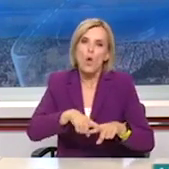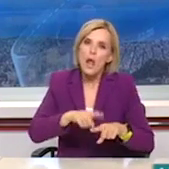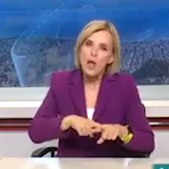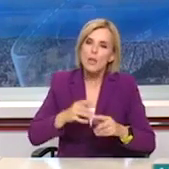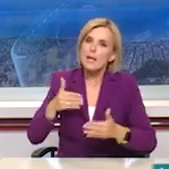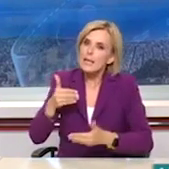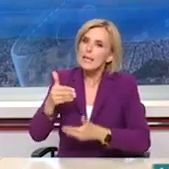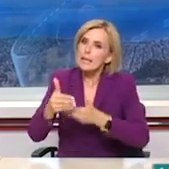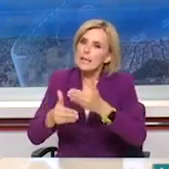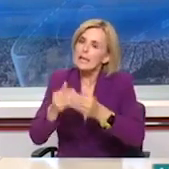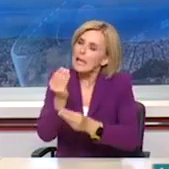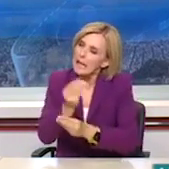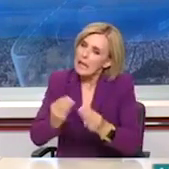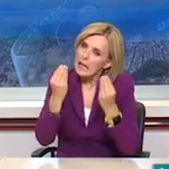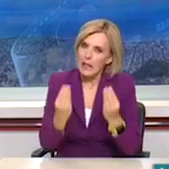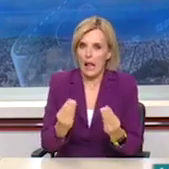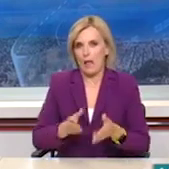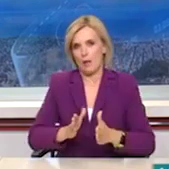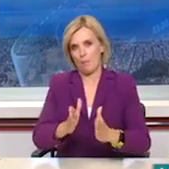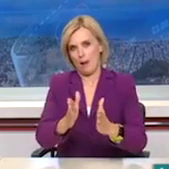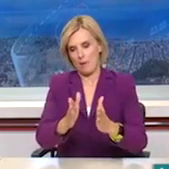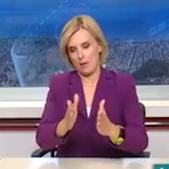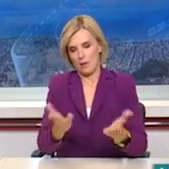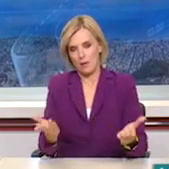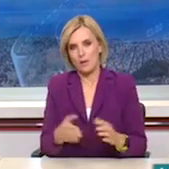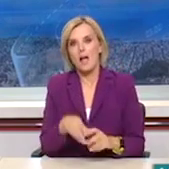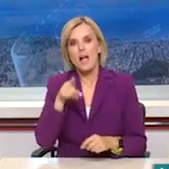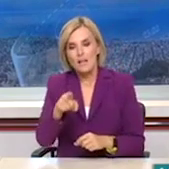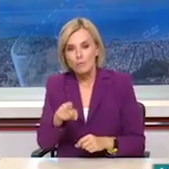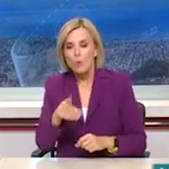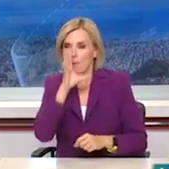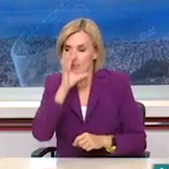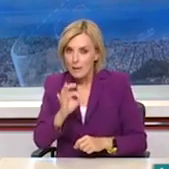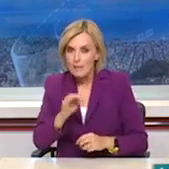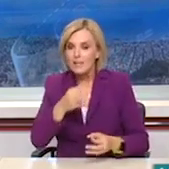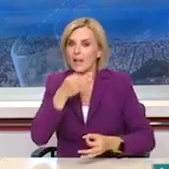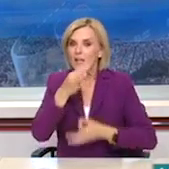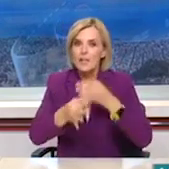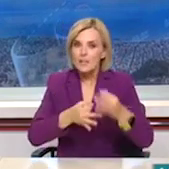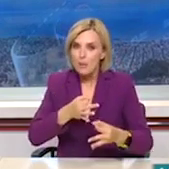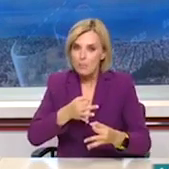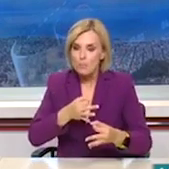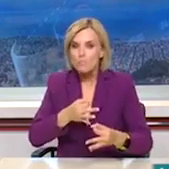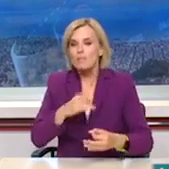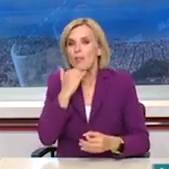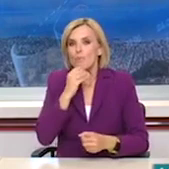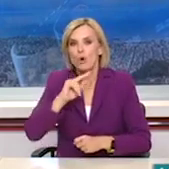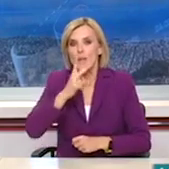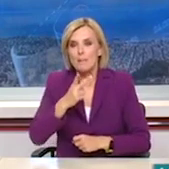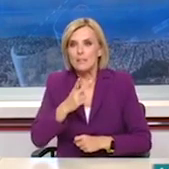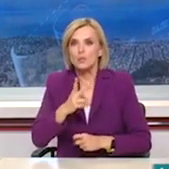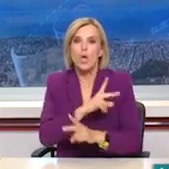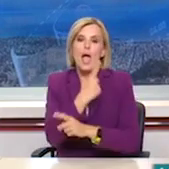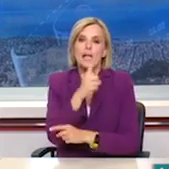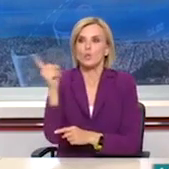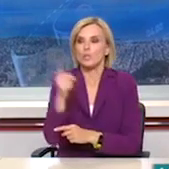όσο περνά ο καιρός θα είναι και καλύτερη αυτή η κατάσταση. Και γι' αυτό είναι δυναμική και η απάντηση στο ερώτημα της αγαπητής δημοσιογράφου. Δεν μπορούμε να απαντήσουμε τώρα